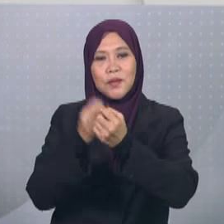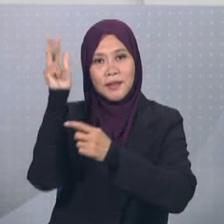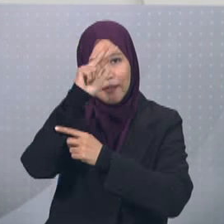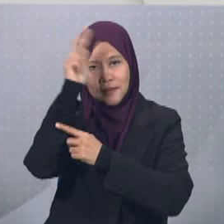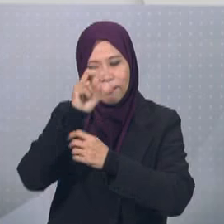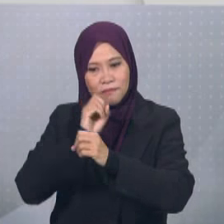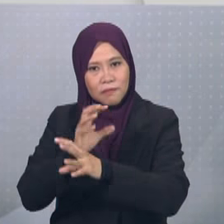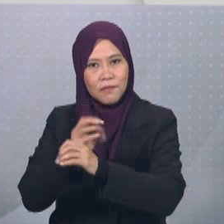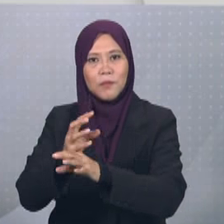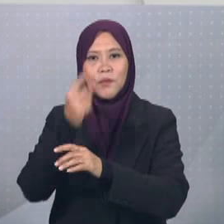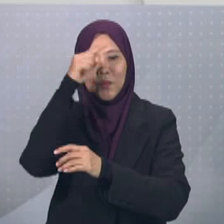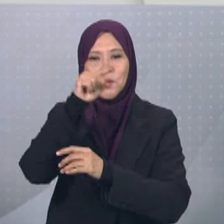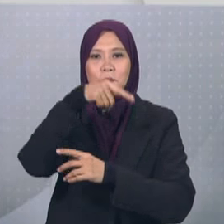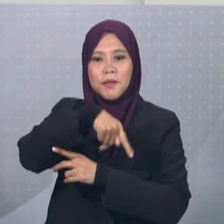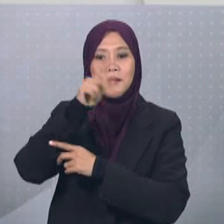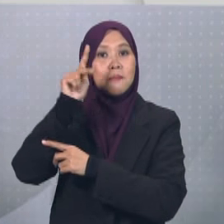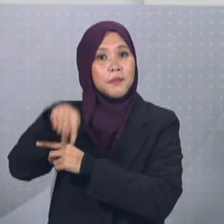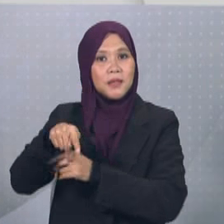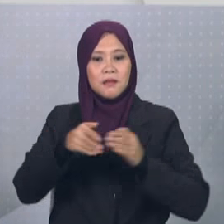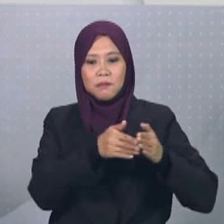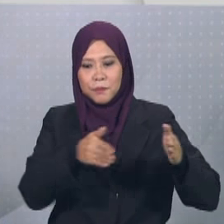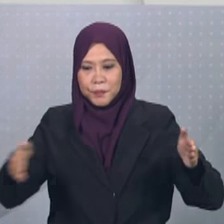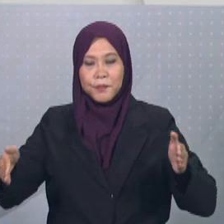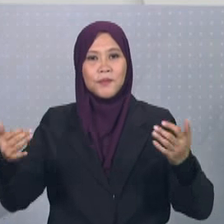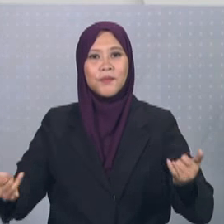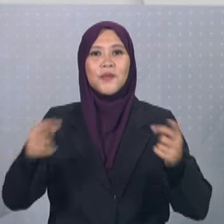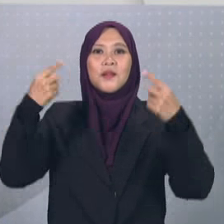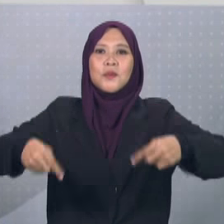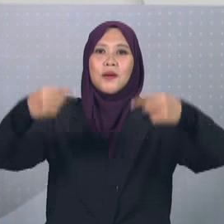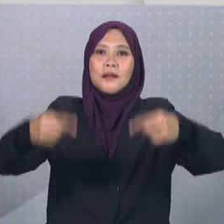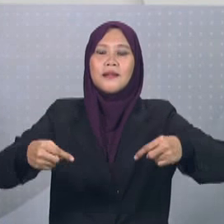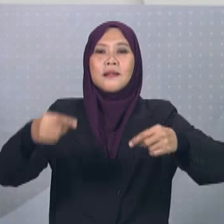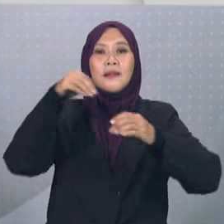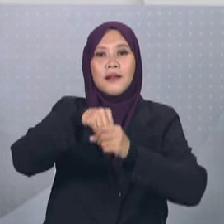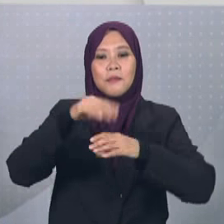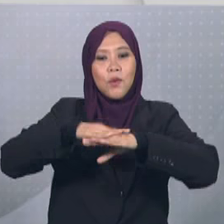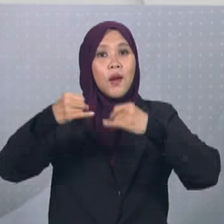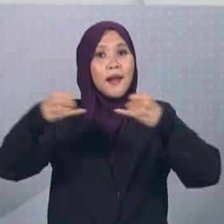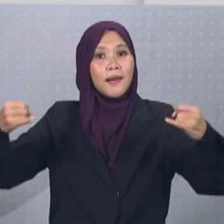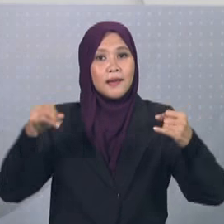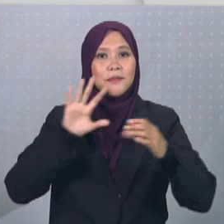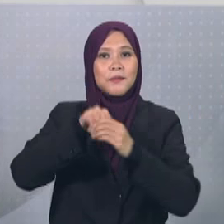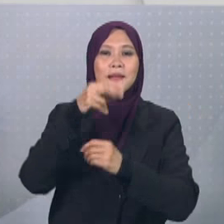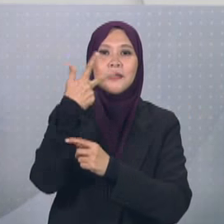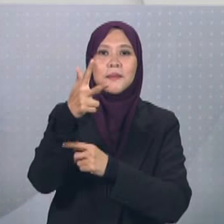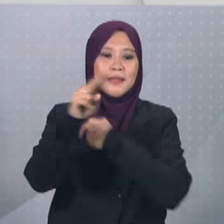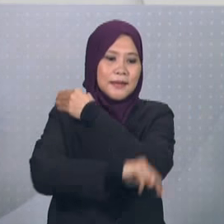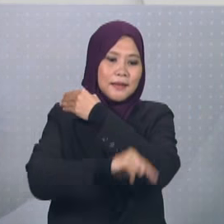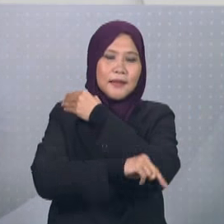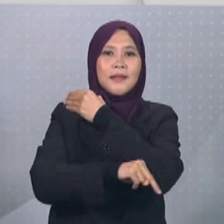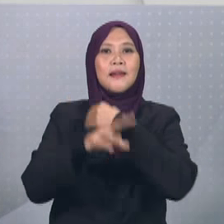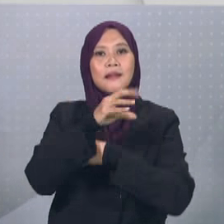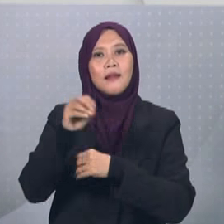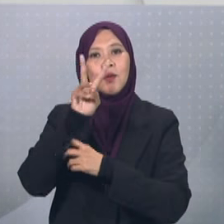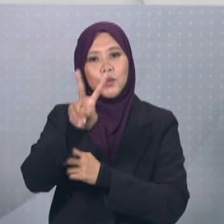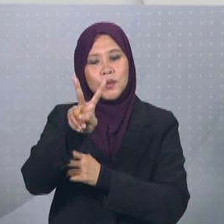kerajaan menguatkuasakan Perintah Kawalan Pergerakan PKP. Kejohanan yang diadakan secara dalam talian ini akan melibatkan 13 negeri serta